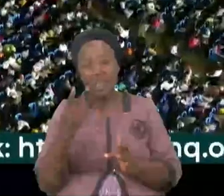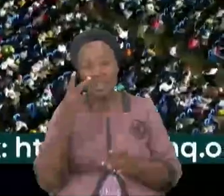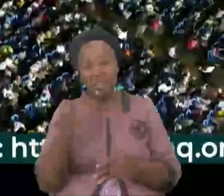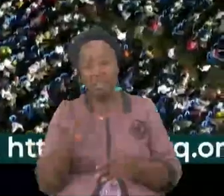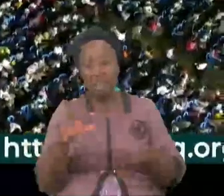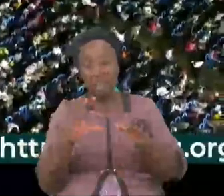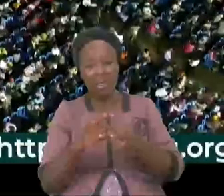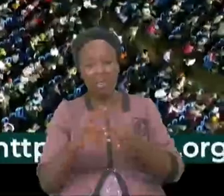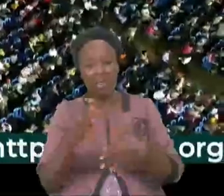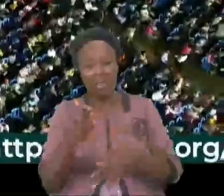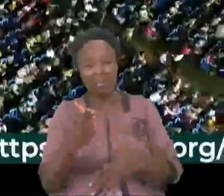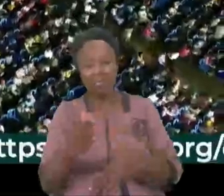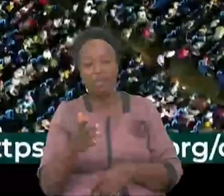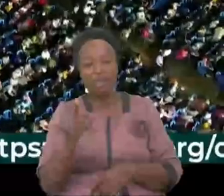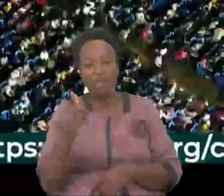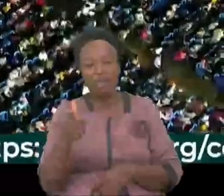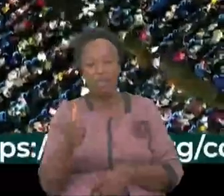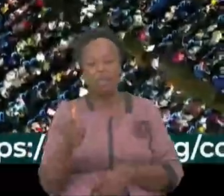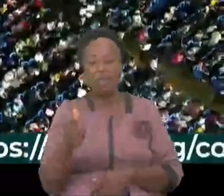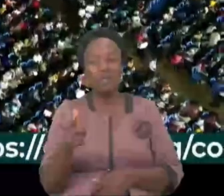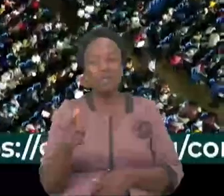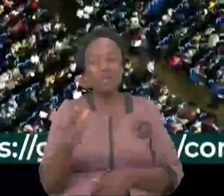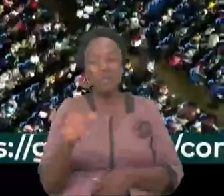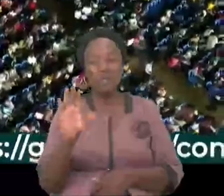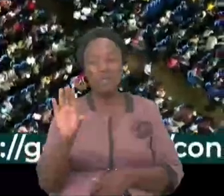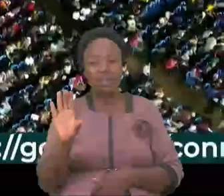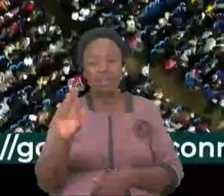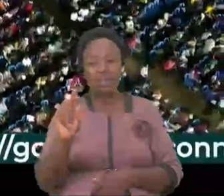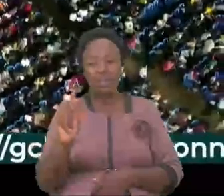il y a un lien qui s'affiche. Cliquez dessus.